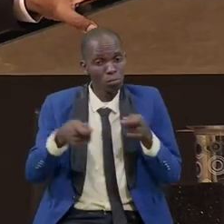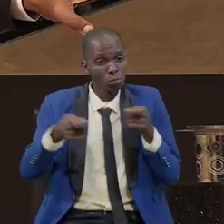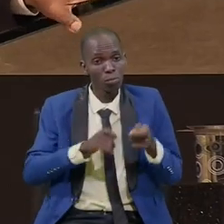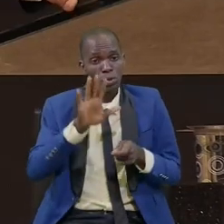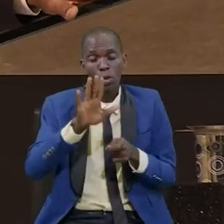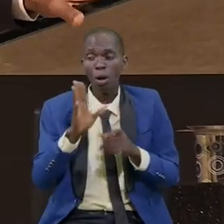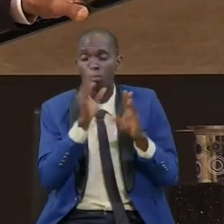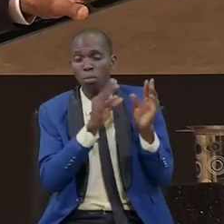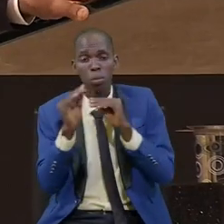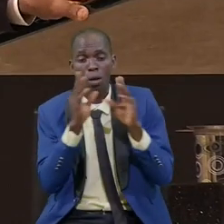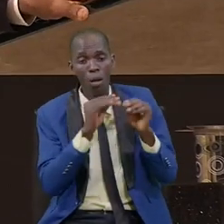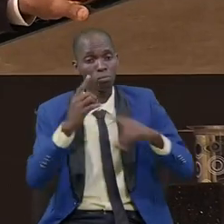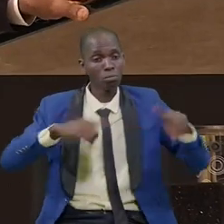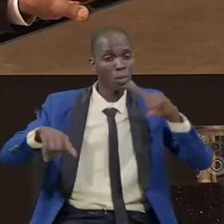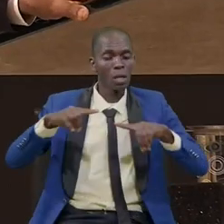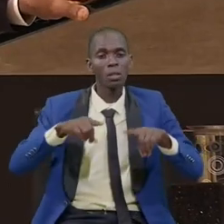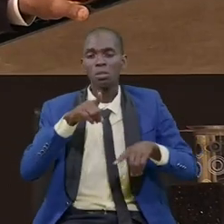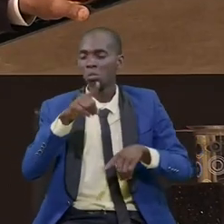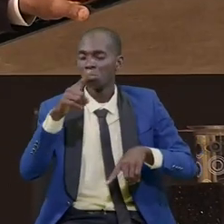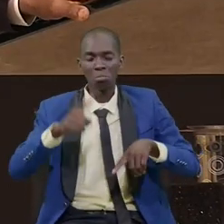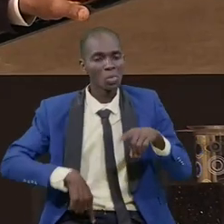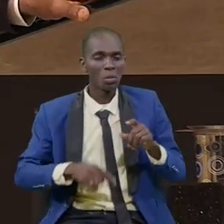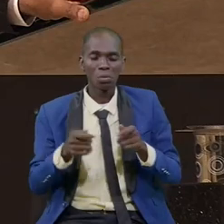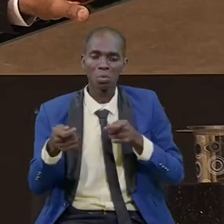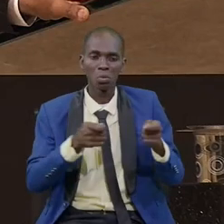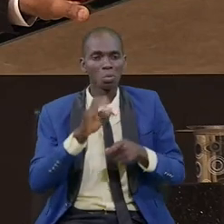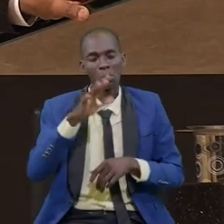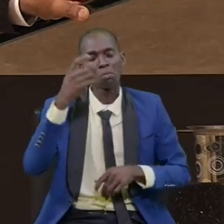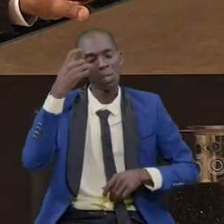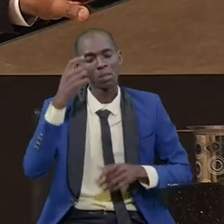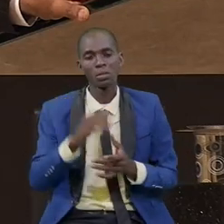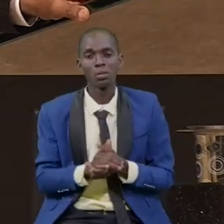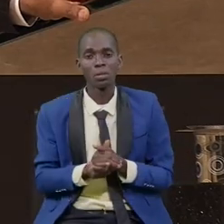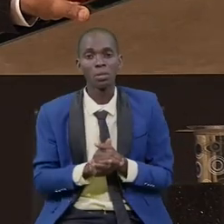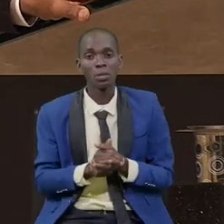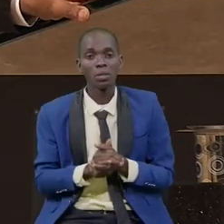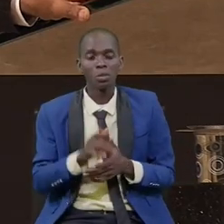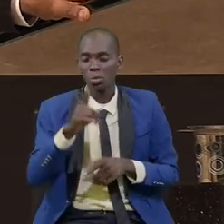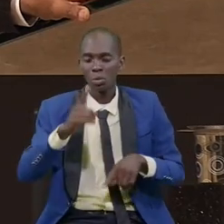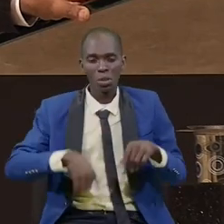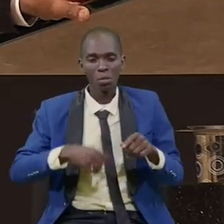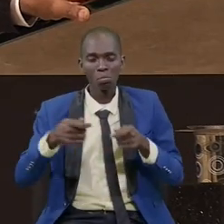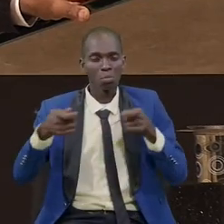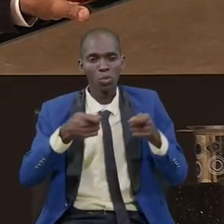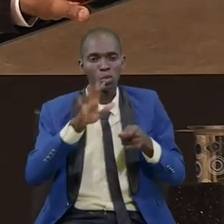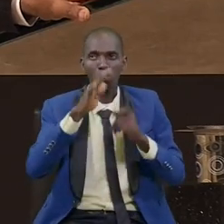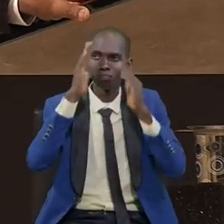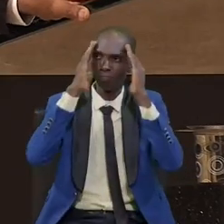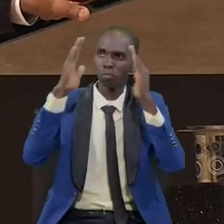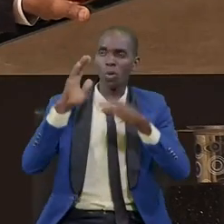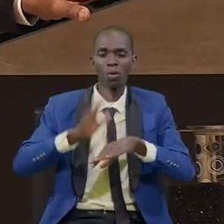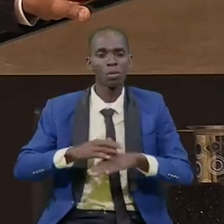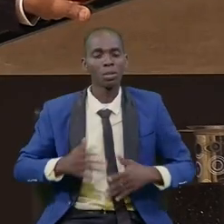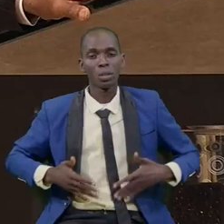pas contrôler la langue. Nous ne pouvons pas contrôler. S'il ne peut pas contrôler sa langue, on ne peut